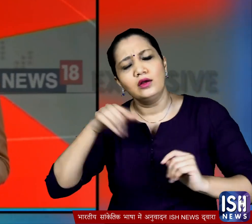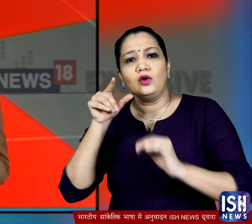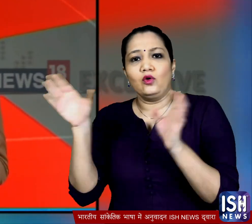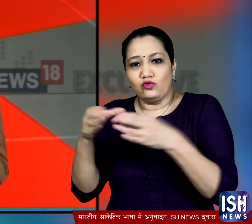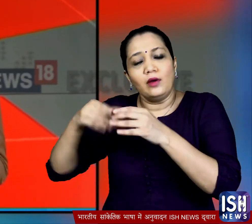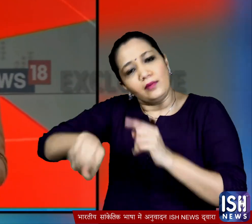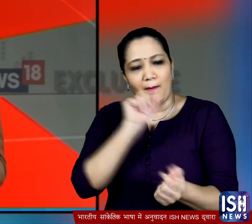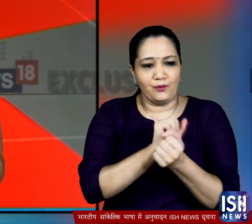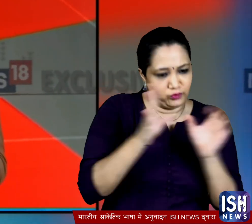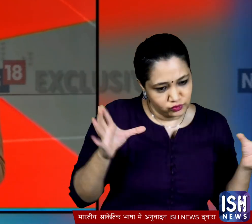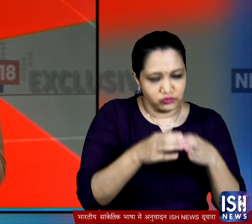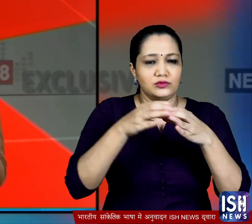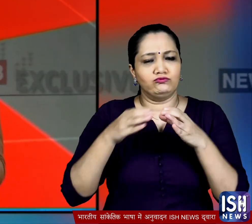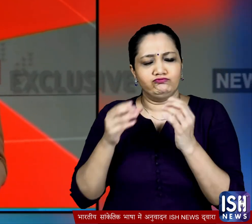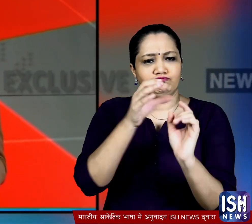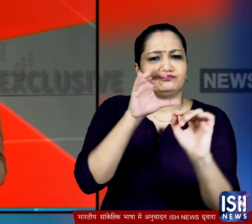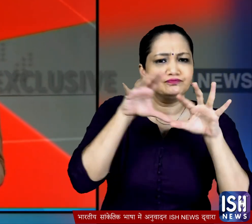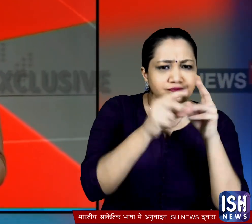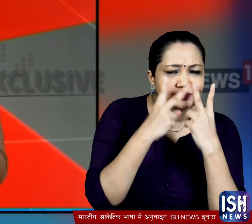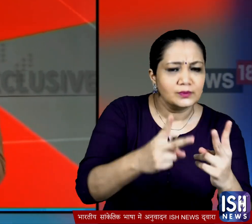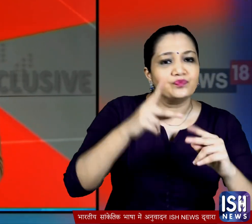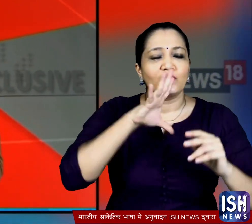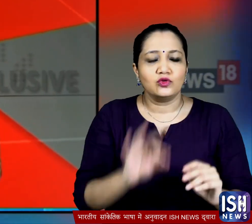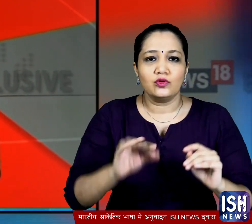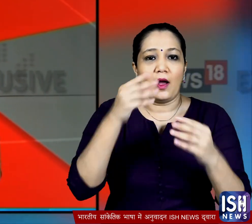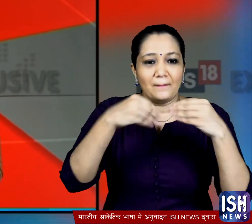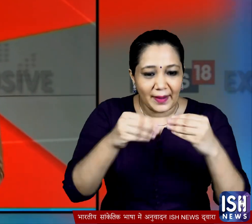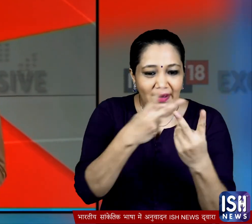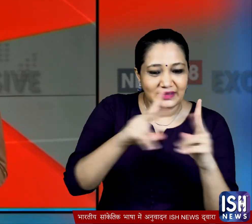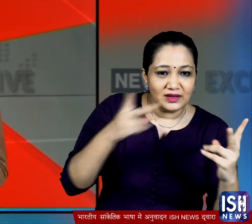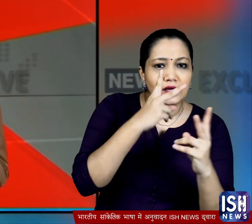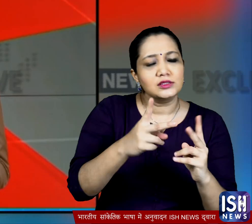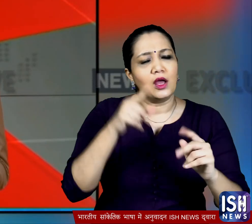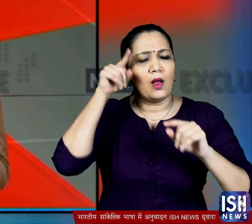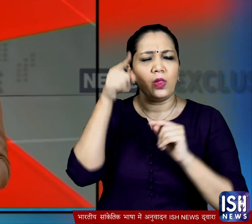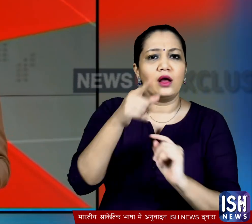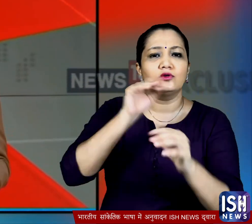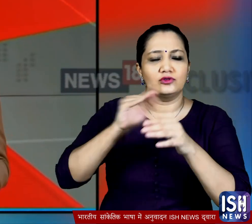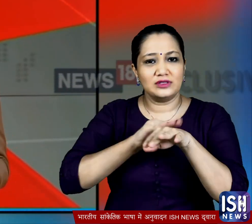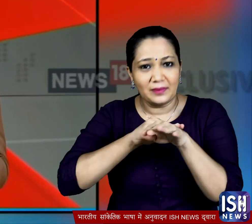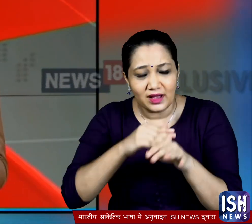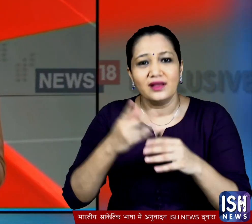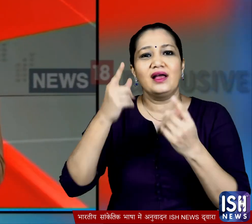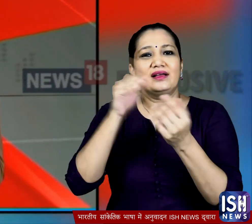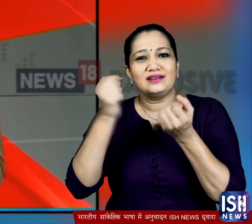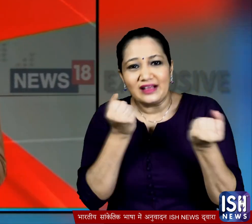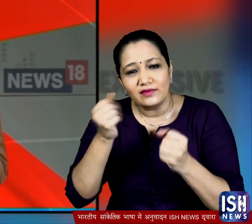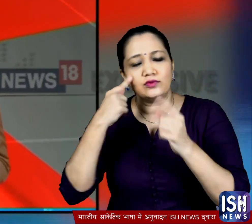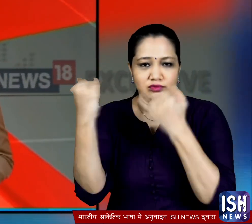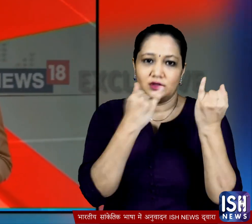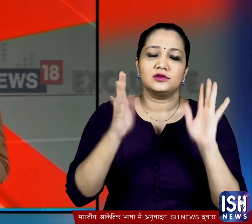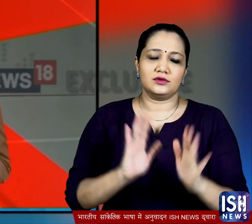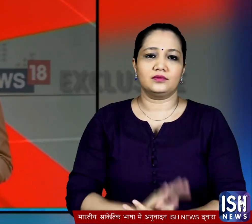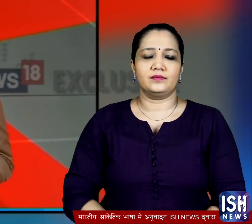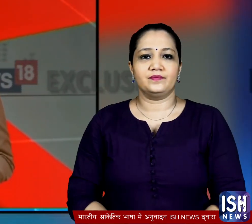गोरक्षा दल ने पुलिस को साथ लेकर ट्रक का पीछा किया और अब ट्रक में मिले कागजात के आधार पर पुलिस आरोपी ट्रक ड्राइवर और क्लीनर की तलाश में जुटी